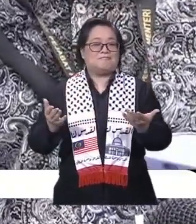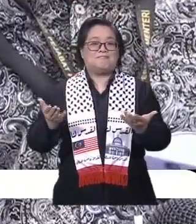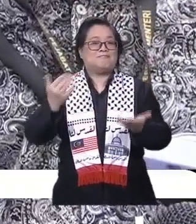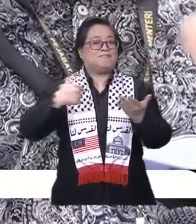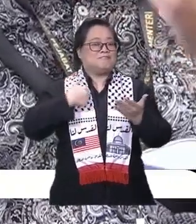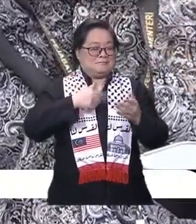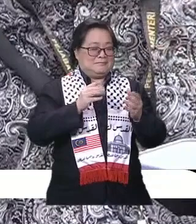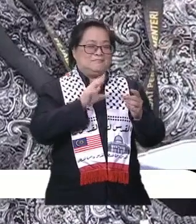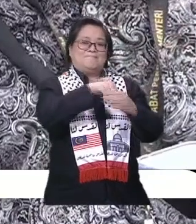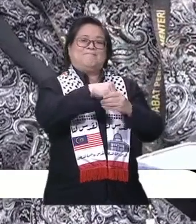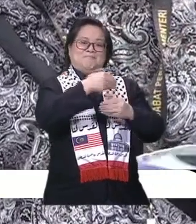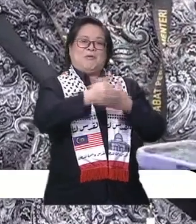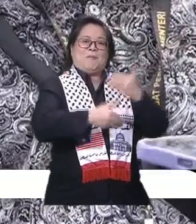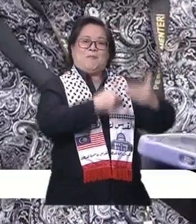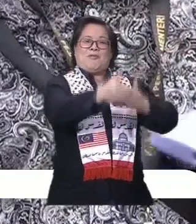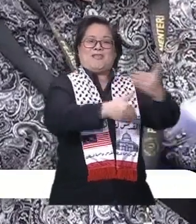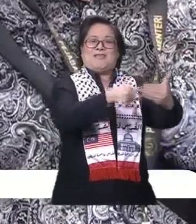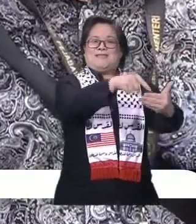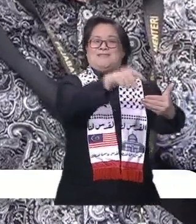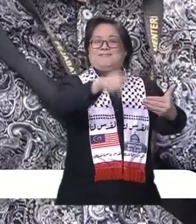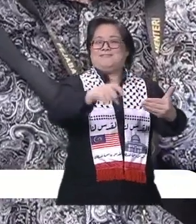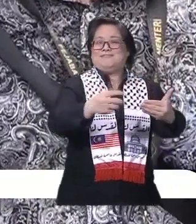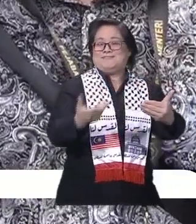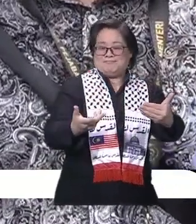melalui proses untuk